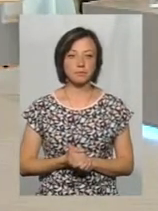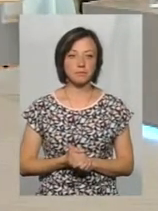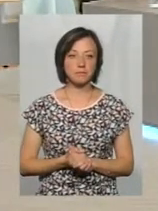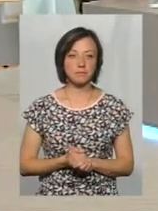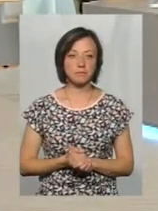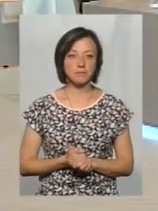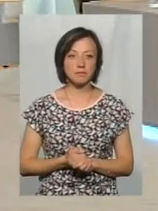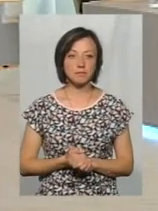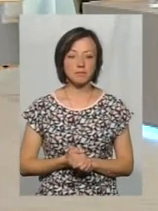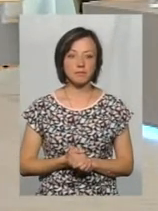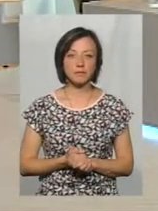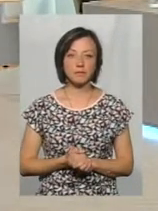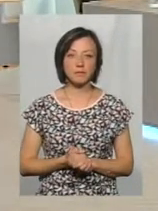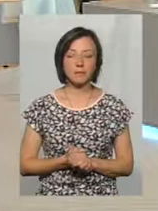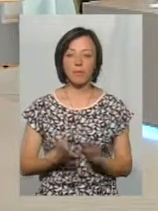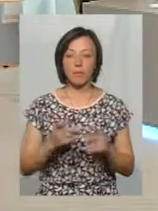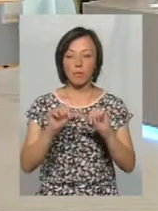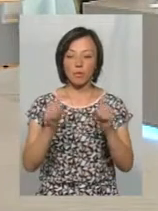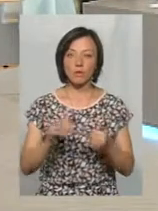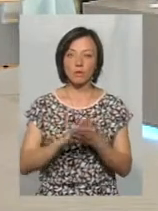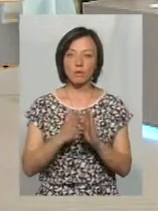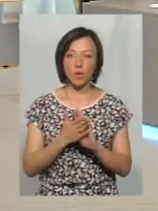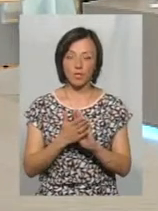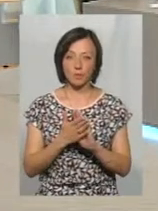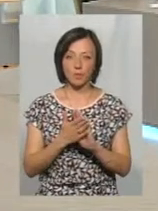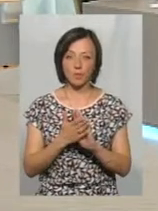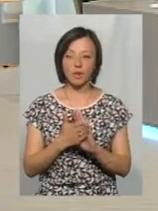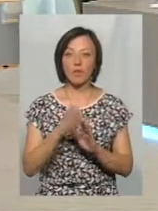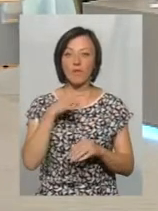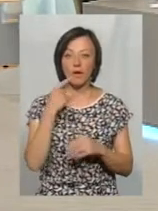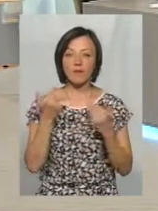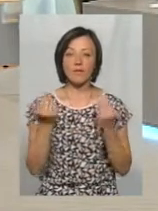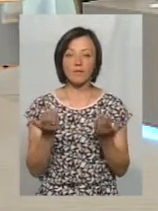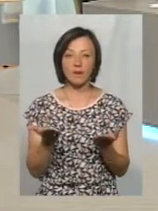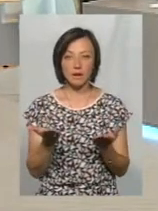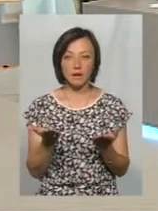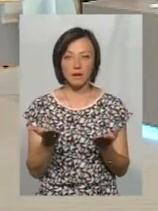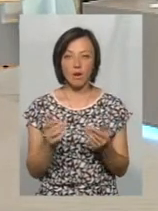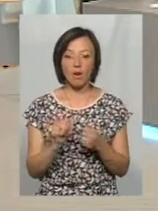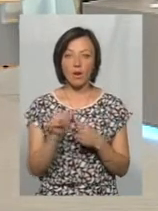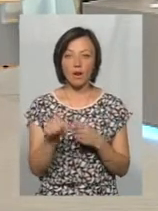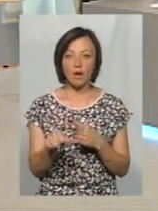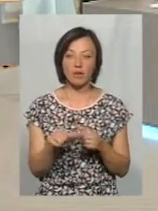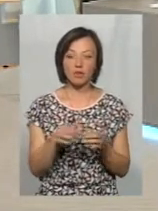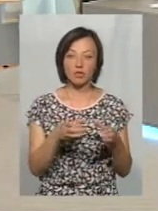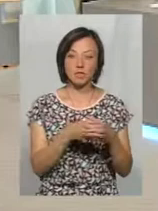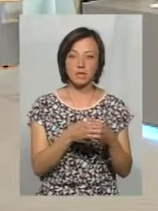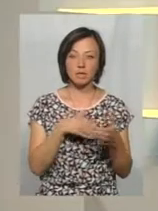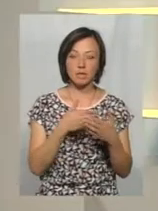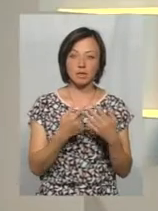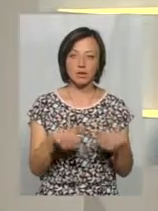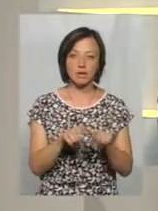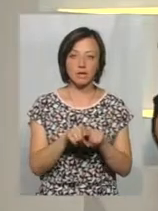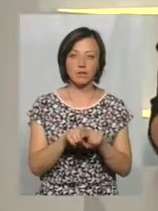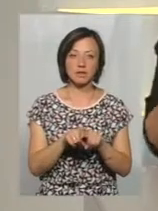от в тому, як ми моделювали, до прикладу, ситуацію. Ви просто говорите, що ви там окремо виділяєте частину громадських